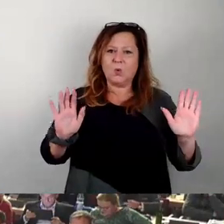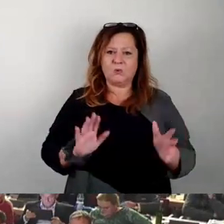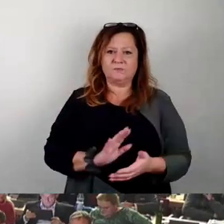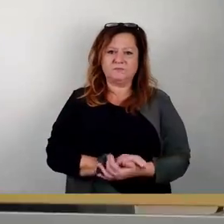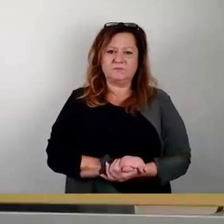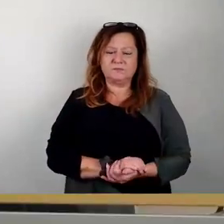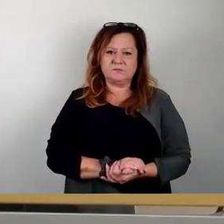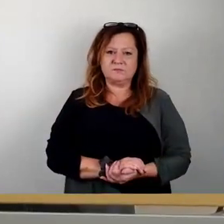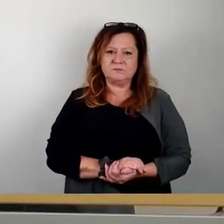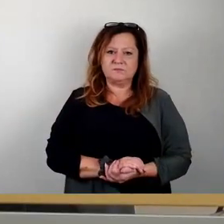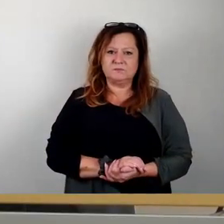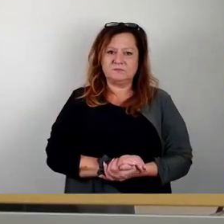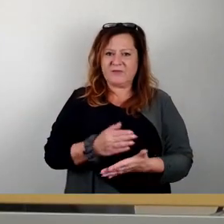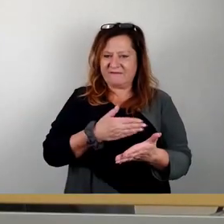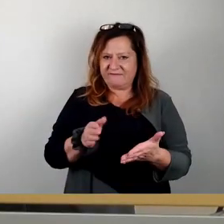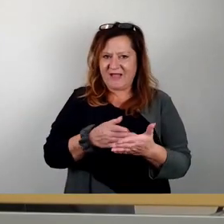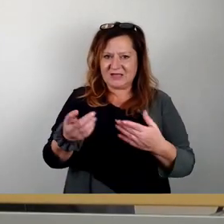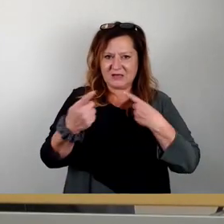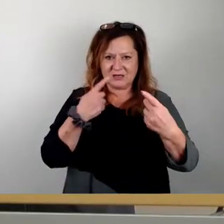So, gibt es weiteren Gesprächsbedarf?